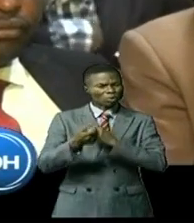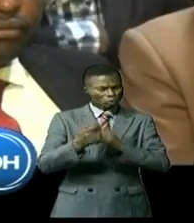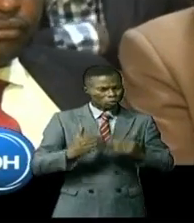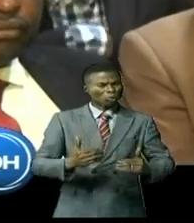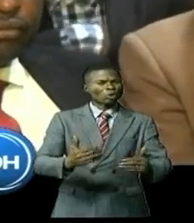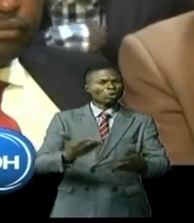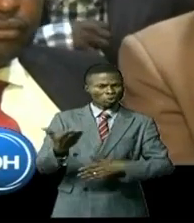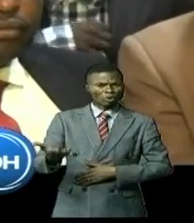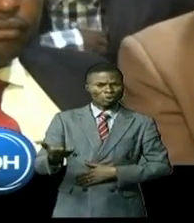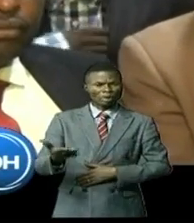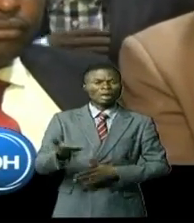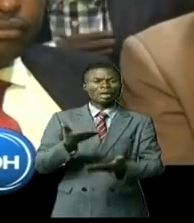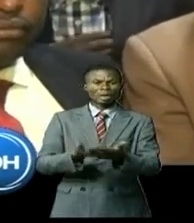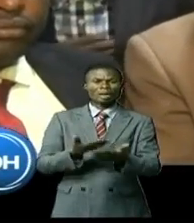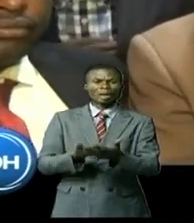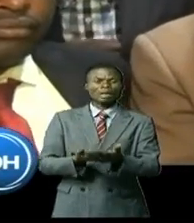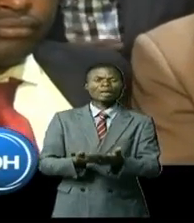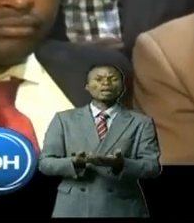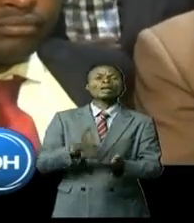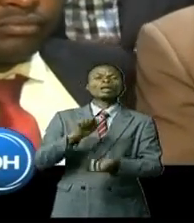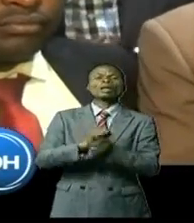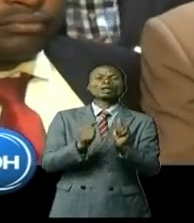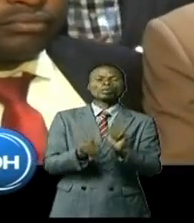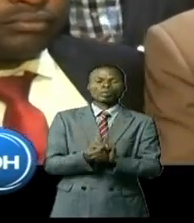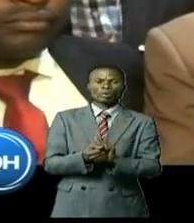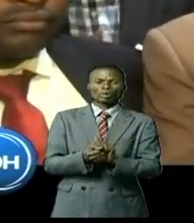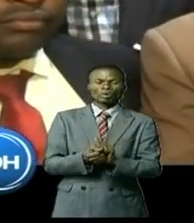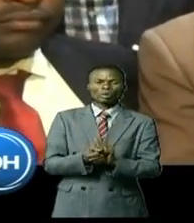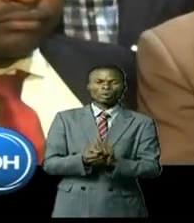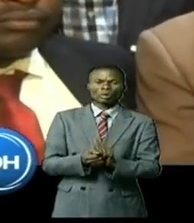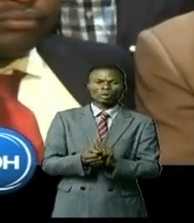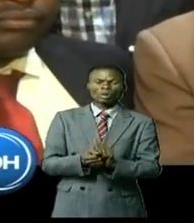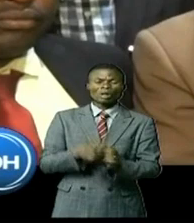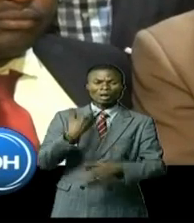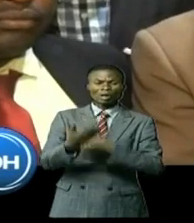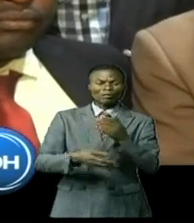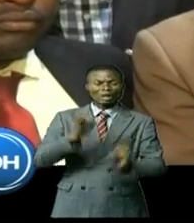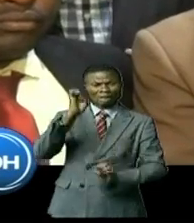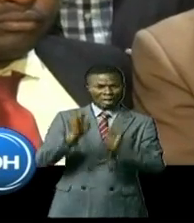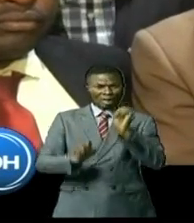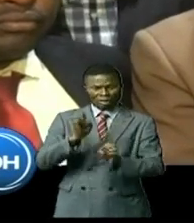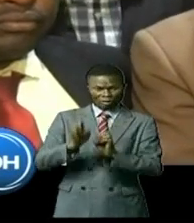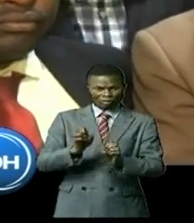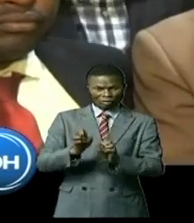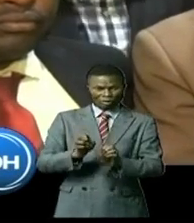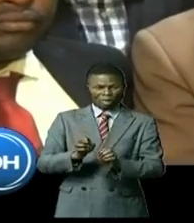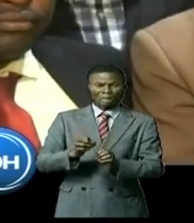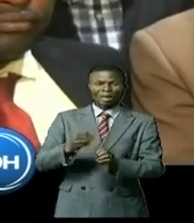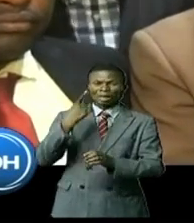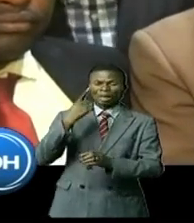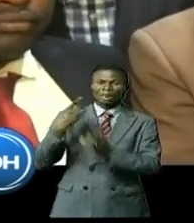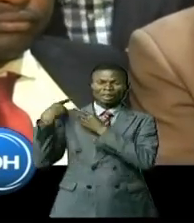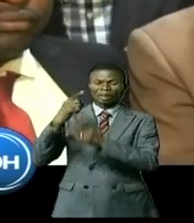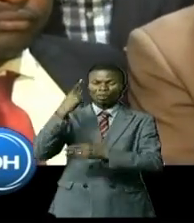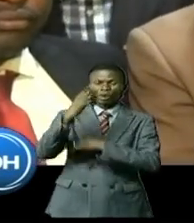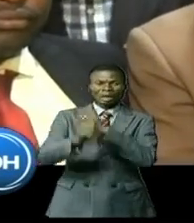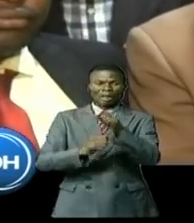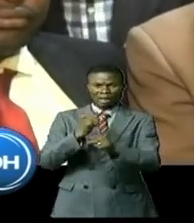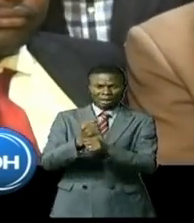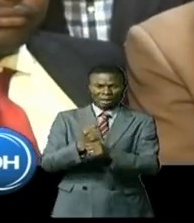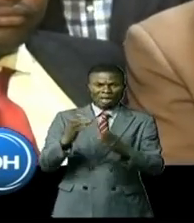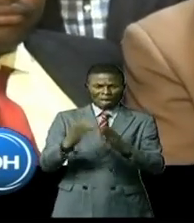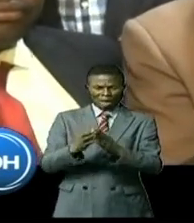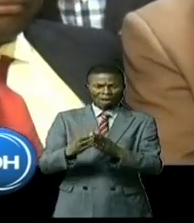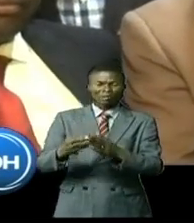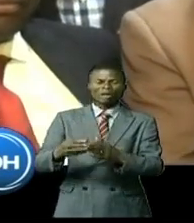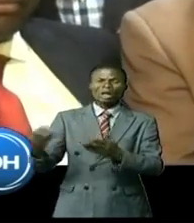poursuivent, il s'agit de faire une brève évaluation de ce qui s'est fait notamment depuis une année avec l'état de siège, avec la mutualisation